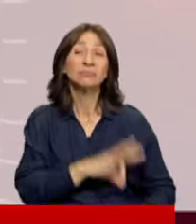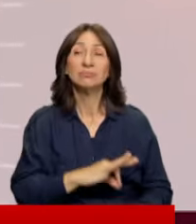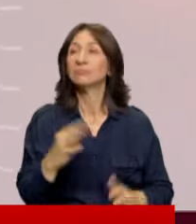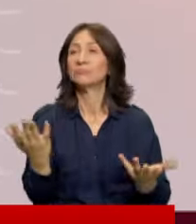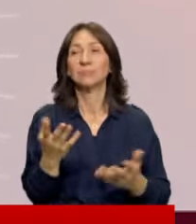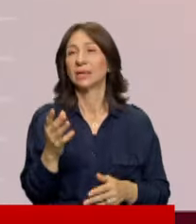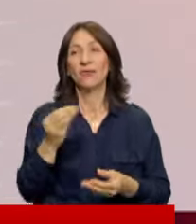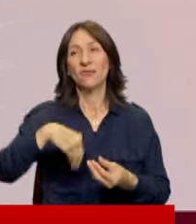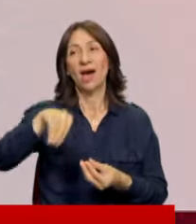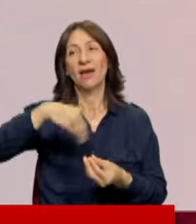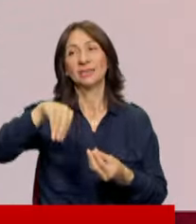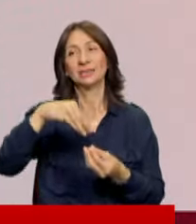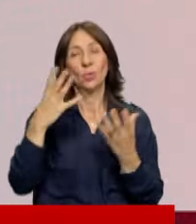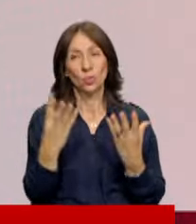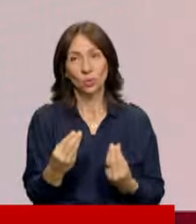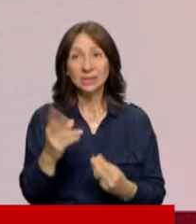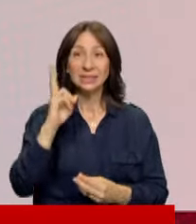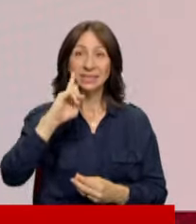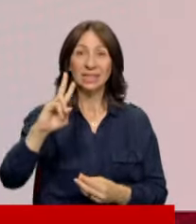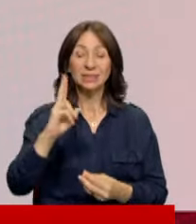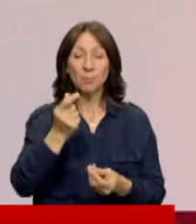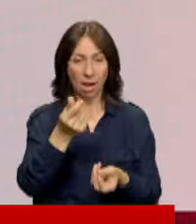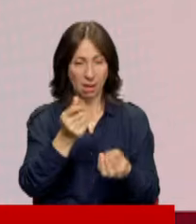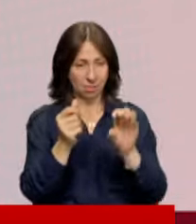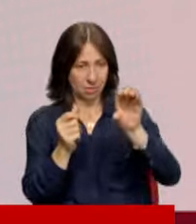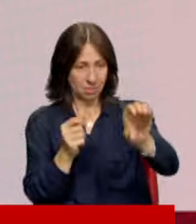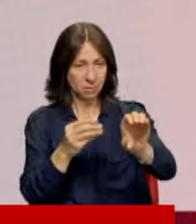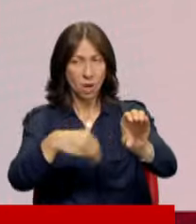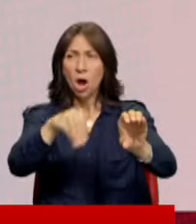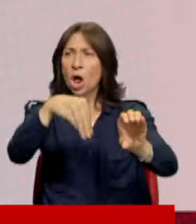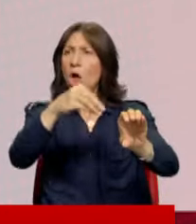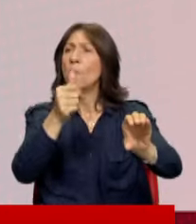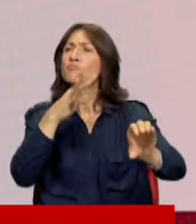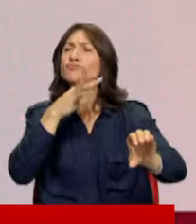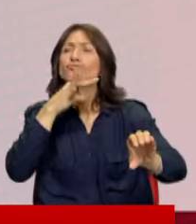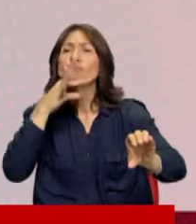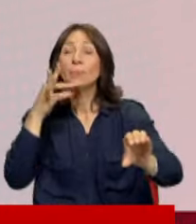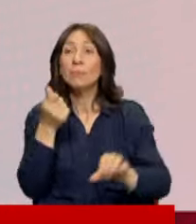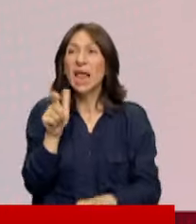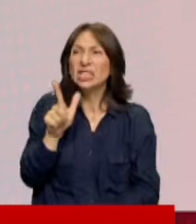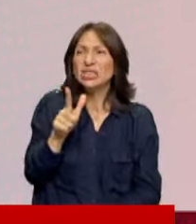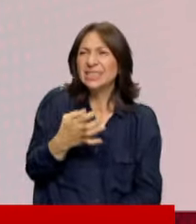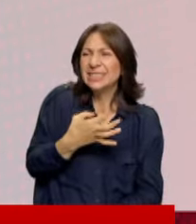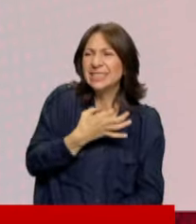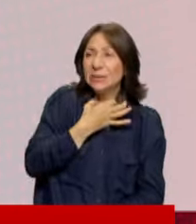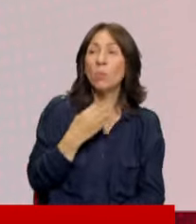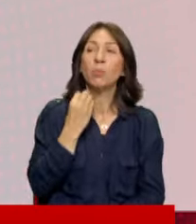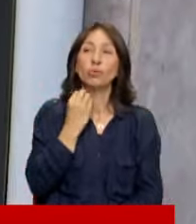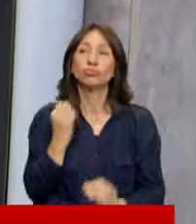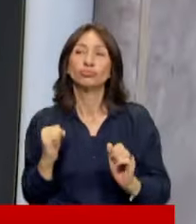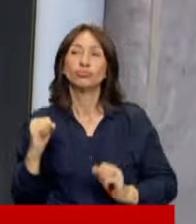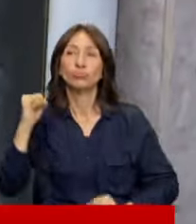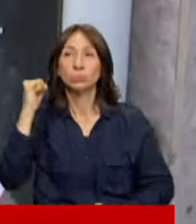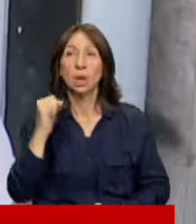yatırım aracı mevduat faizi oldu. Zengin servetine servet katarken paraya ihtiyacı olan dar gelirlinin de borcu